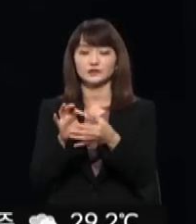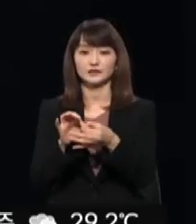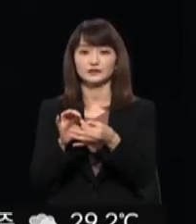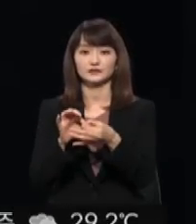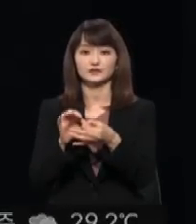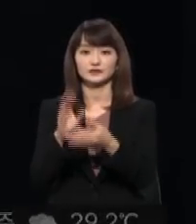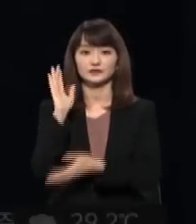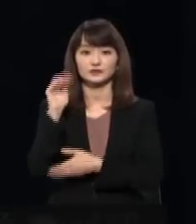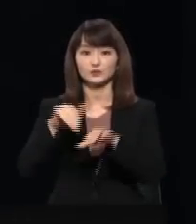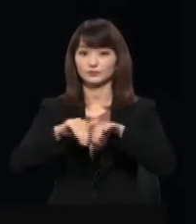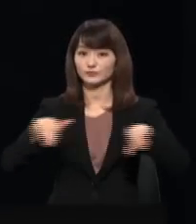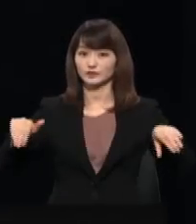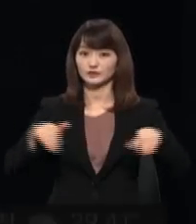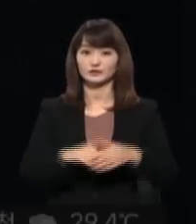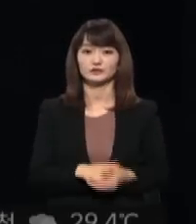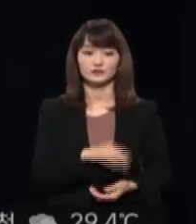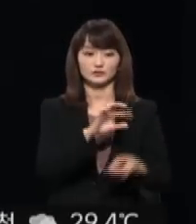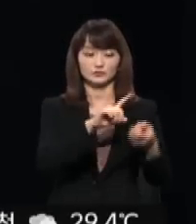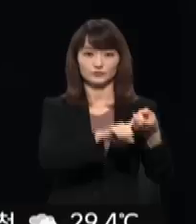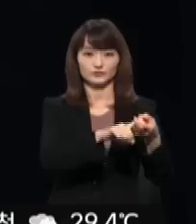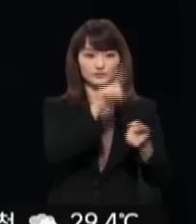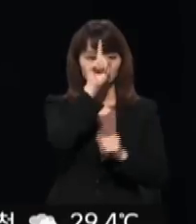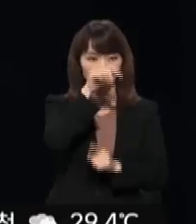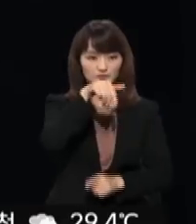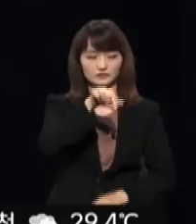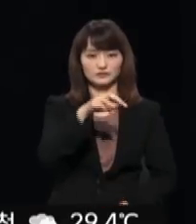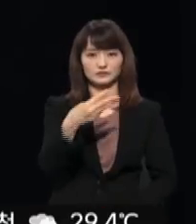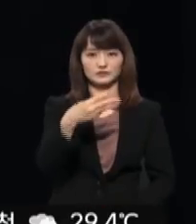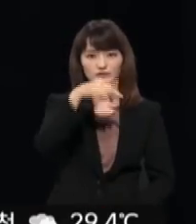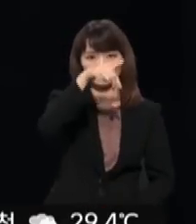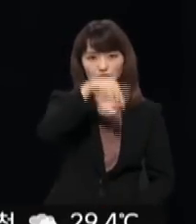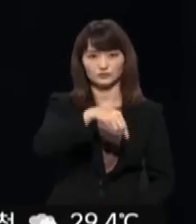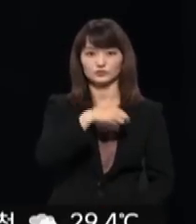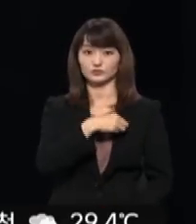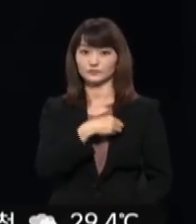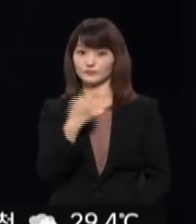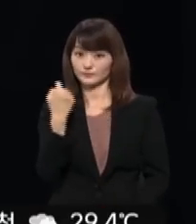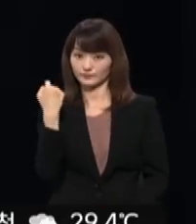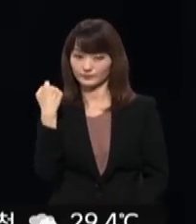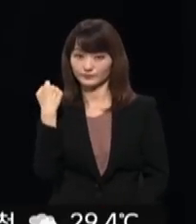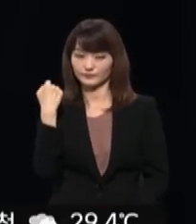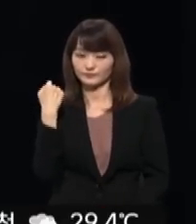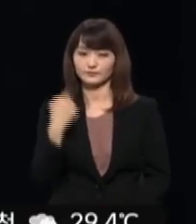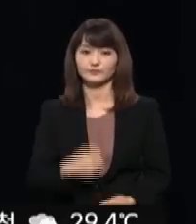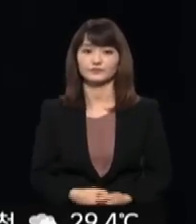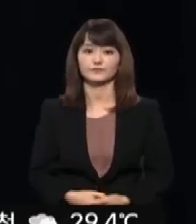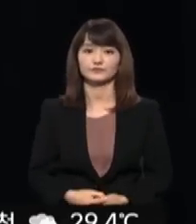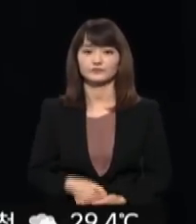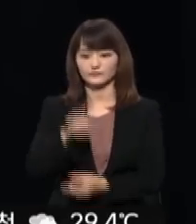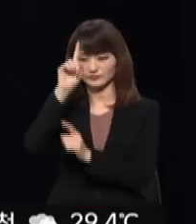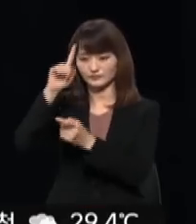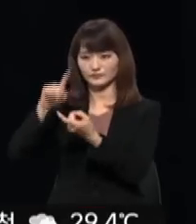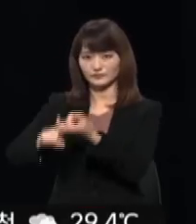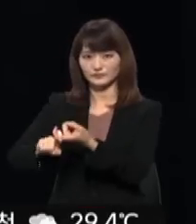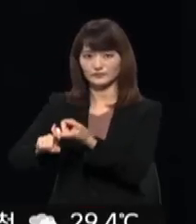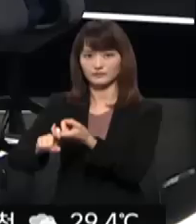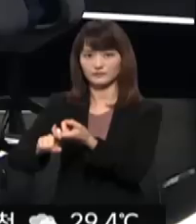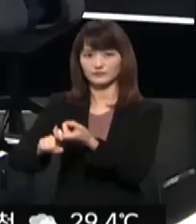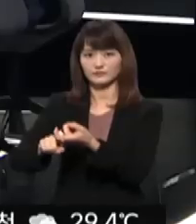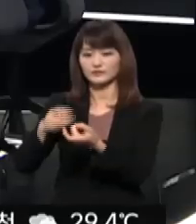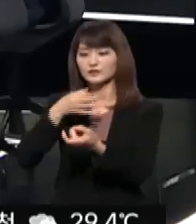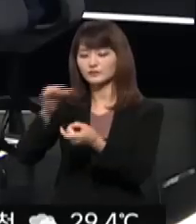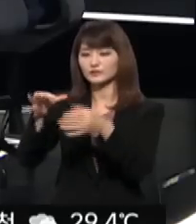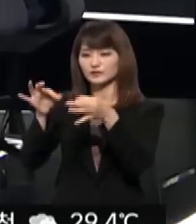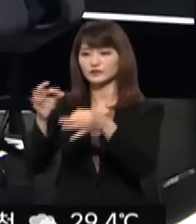별개로 윤핵관의 한 명으로 분류되는 이철규 의원이 어제 이해관으로 분류되는 김용태 전